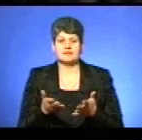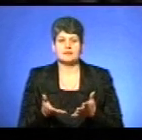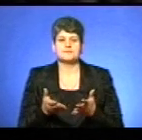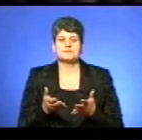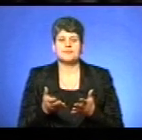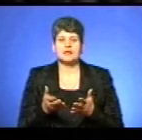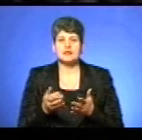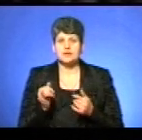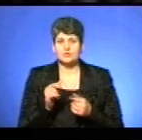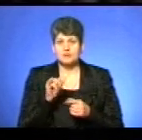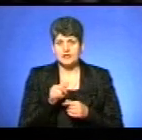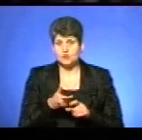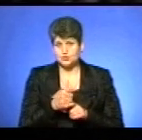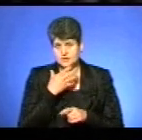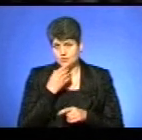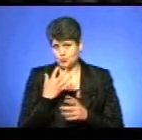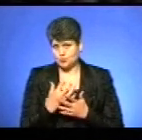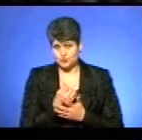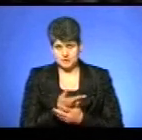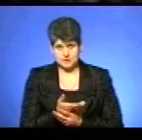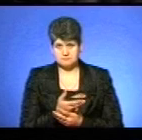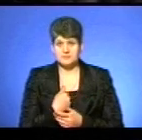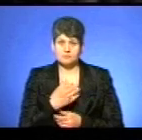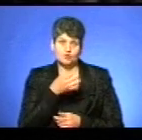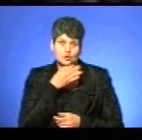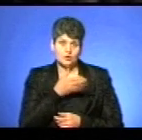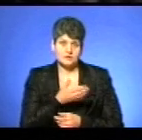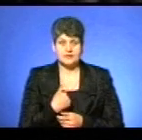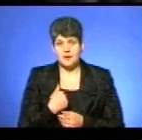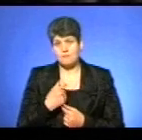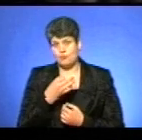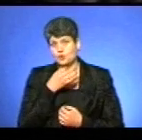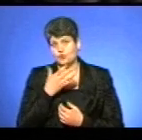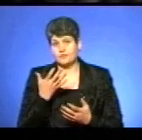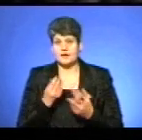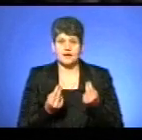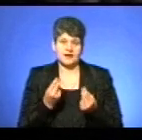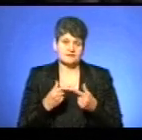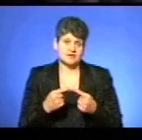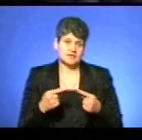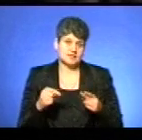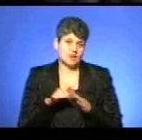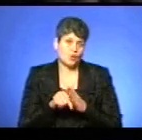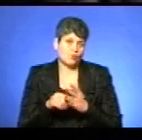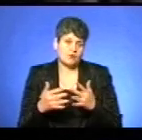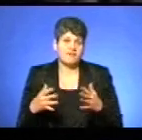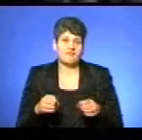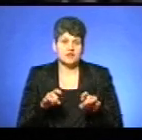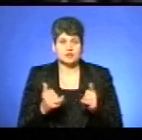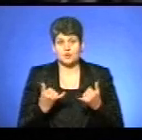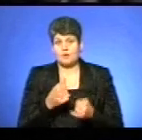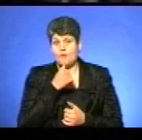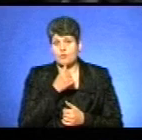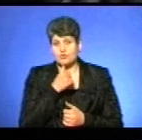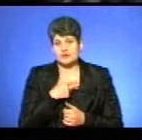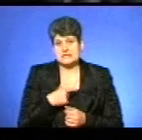і в неї дуже гарно виходить. Подобається, їй подобається, нам подобається, ми граємо сценки в різних ролях, тому вирішили сьогодні